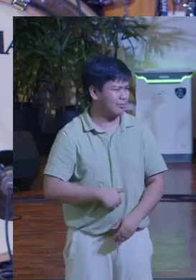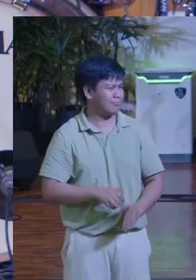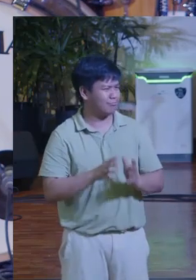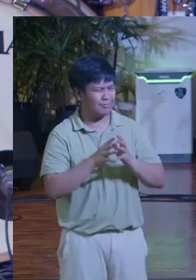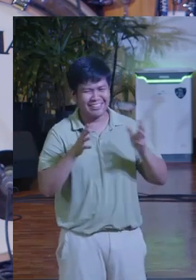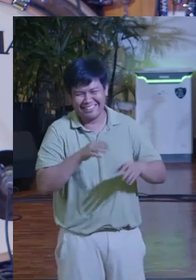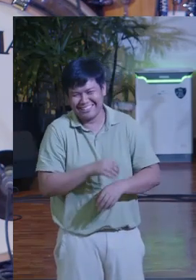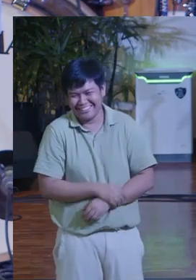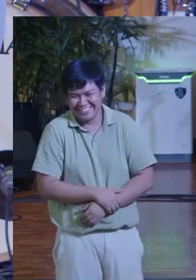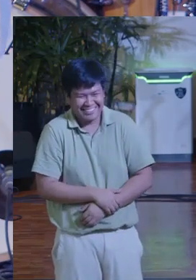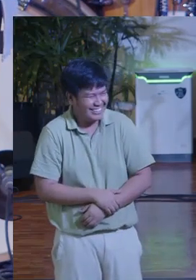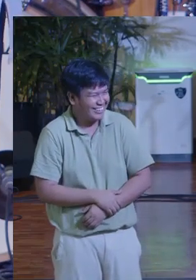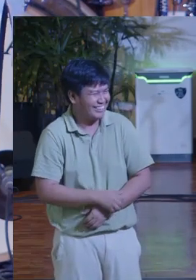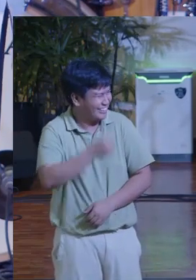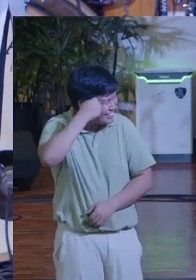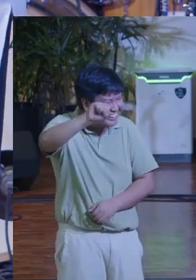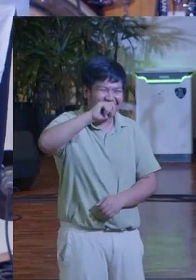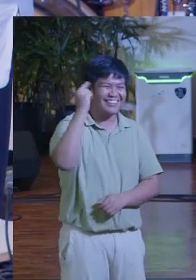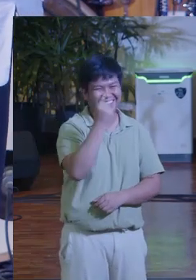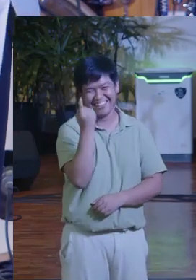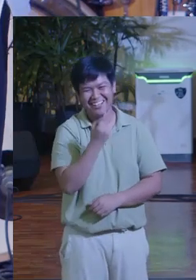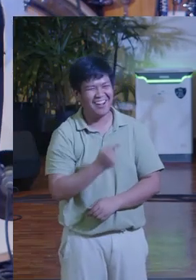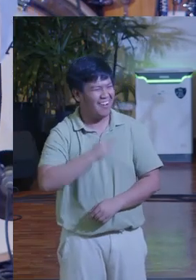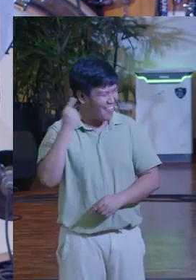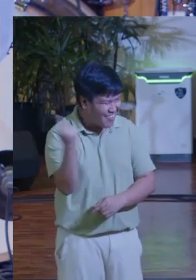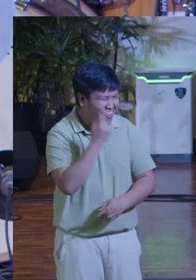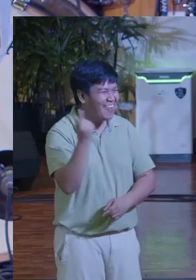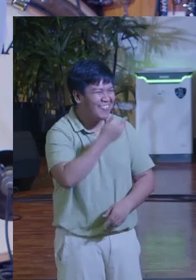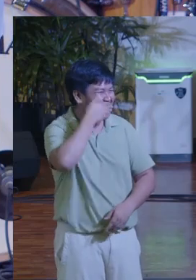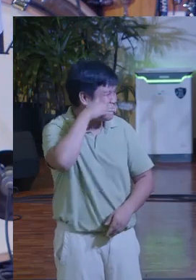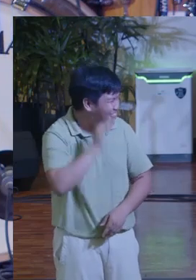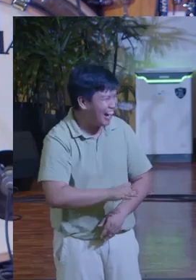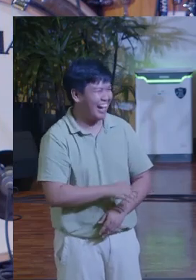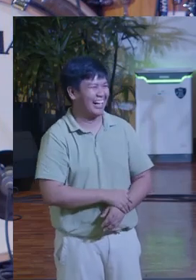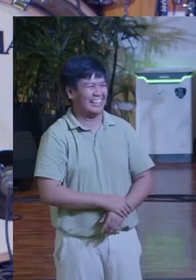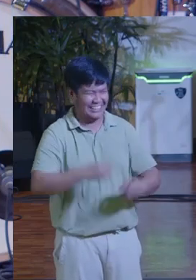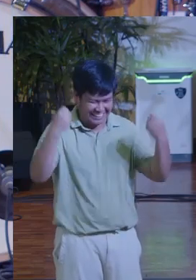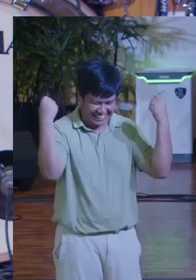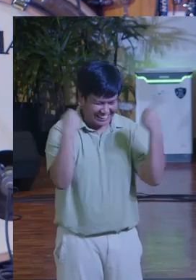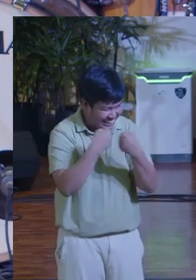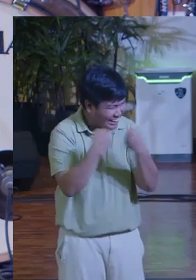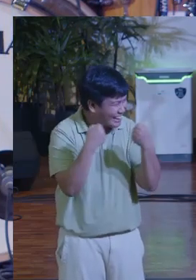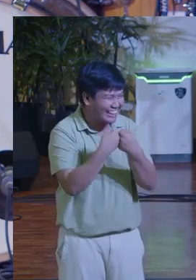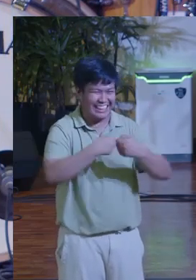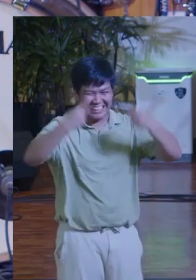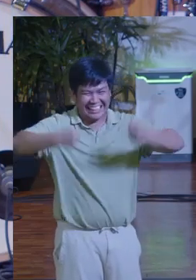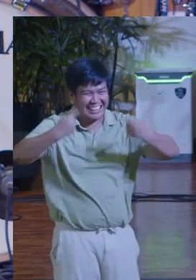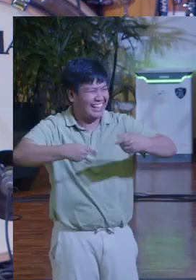rebelde, palagi na lang napapagalitan, napapaaway, nasasali sa